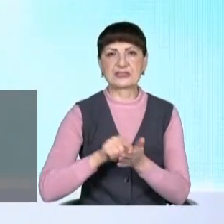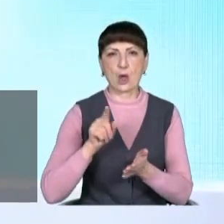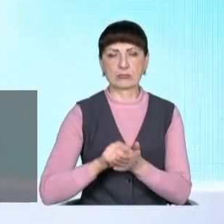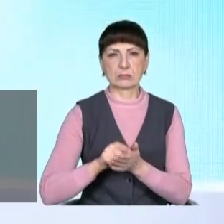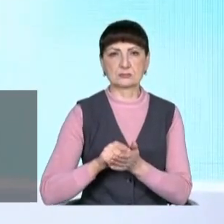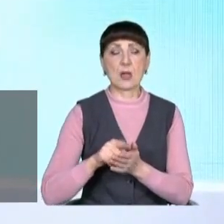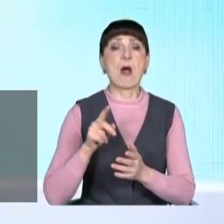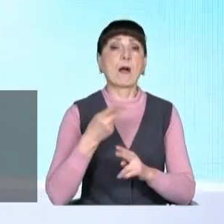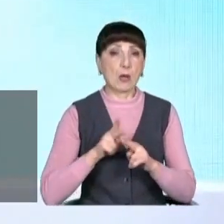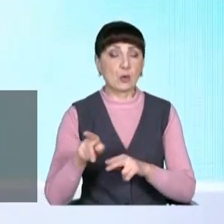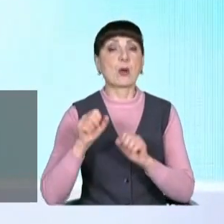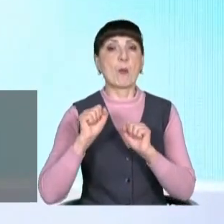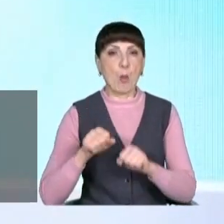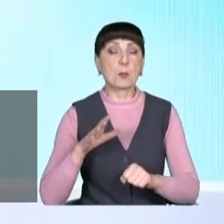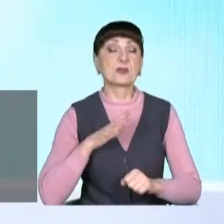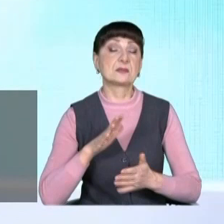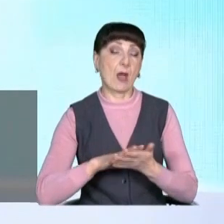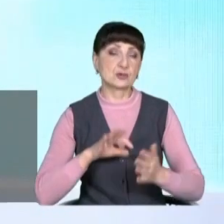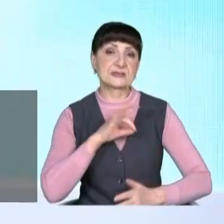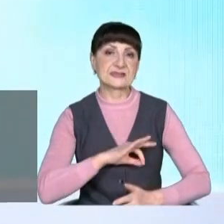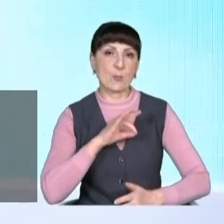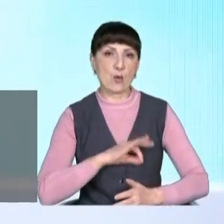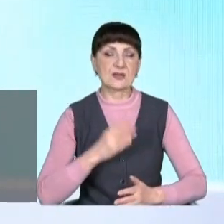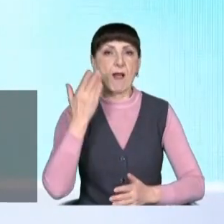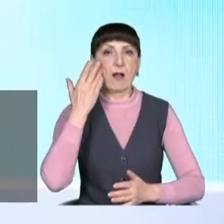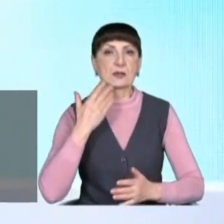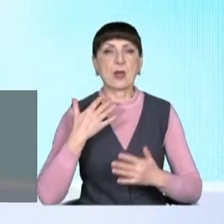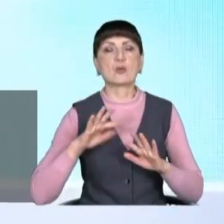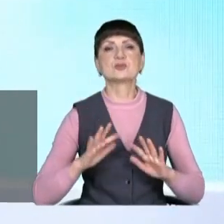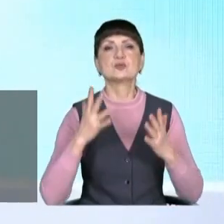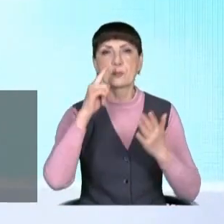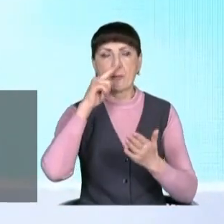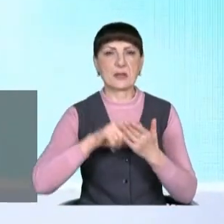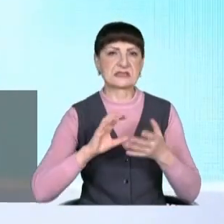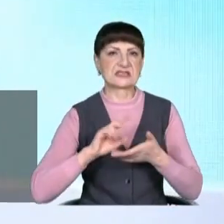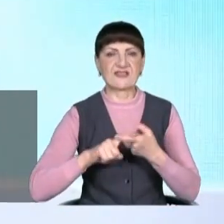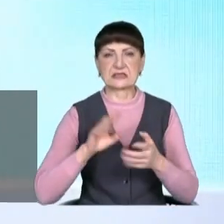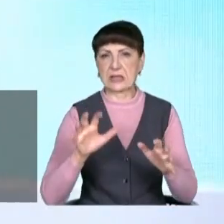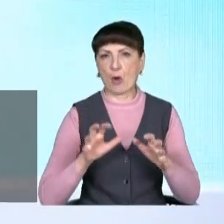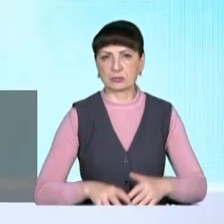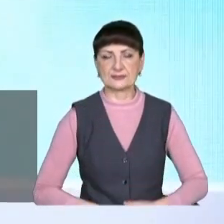которые могут быть использованы при наступлении случаев, определенных законодательством.